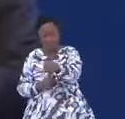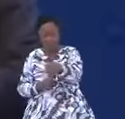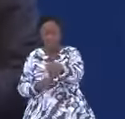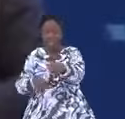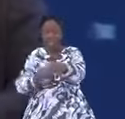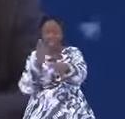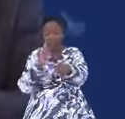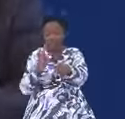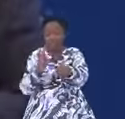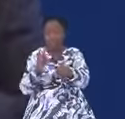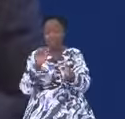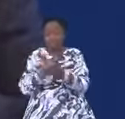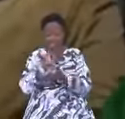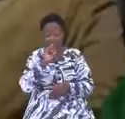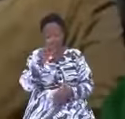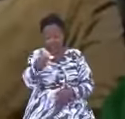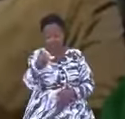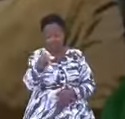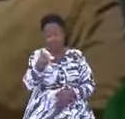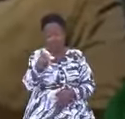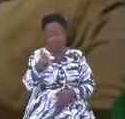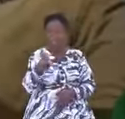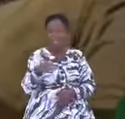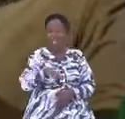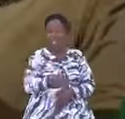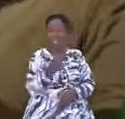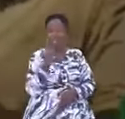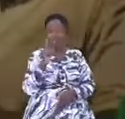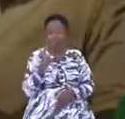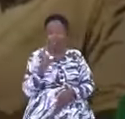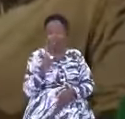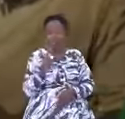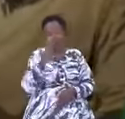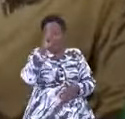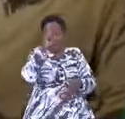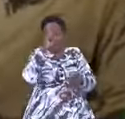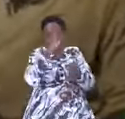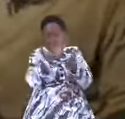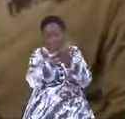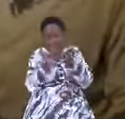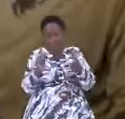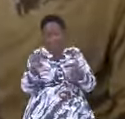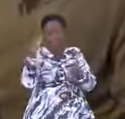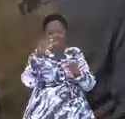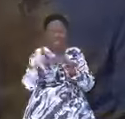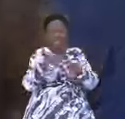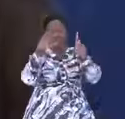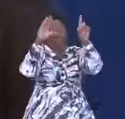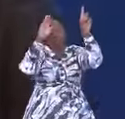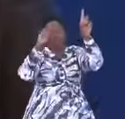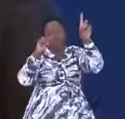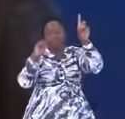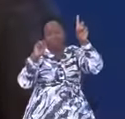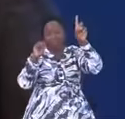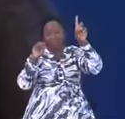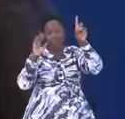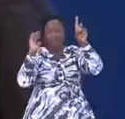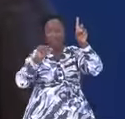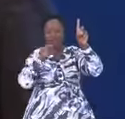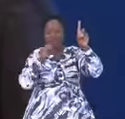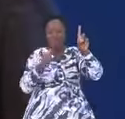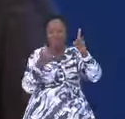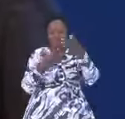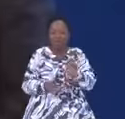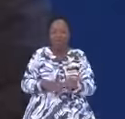quiconque croit en lui ne périsse point tu ne vas pas